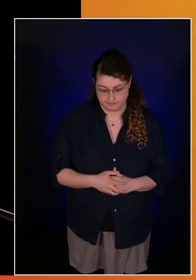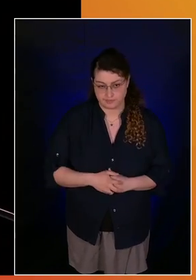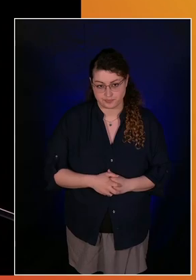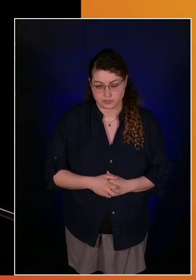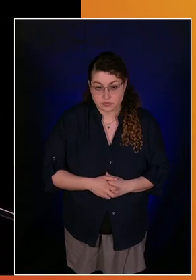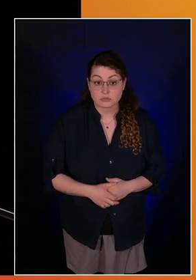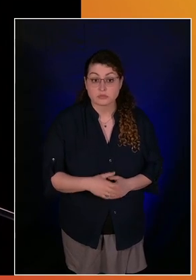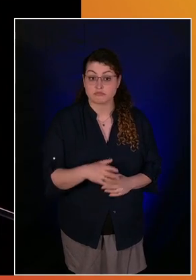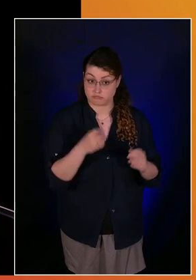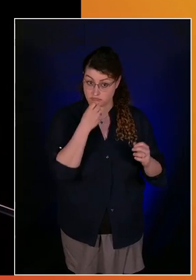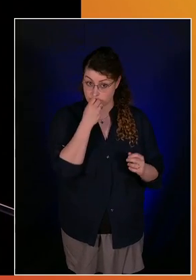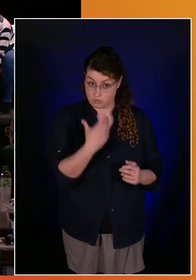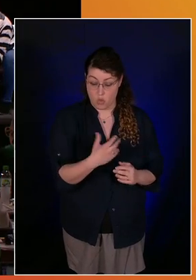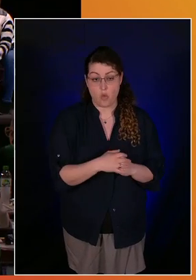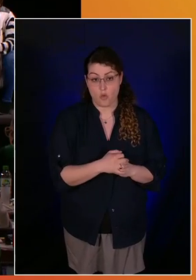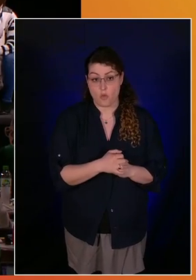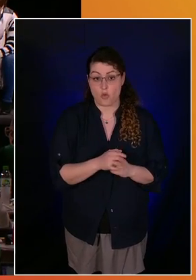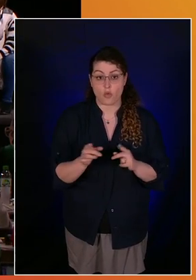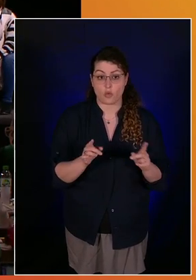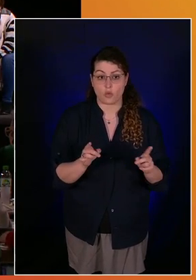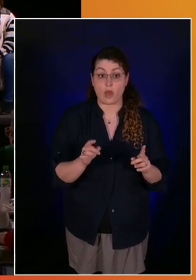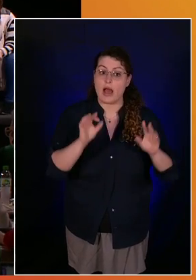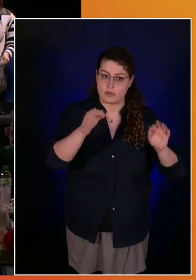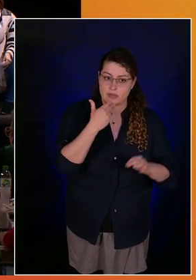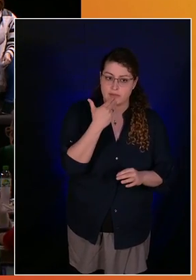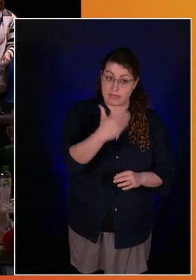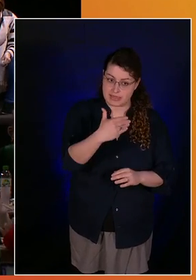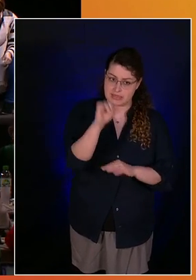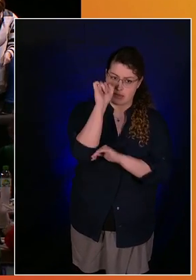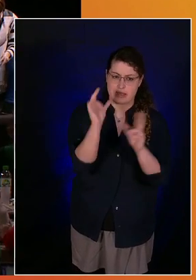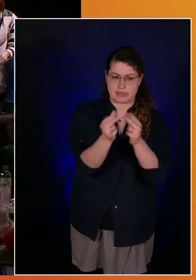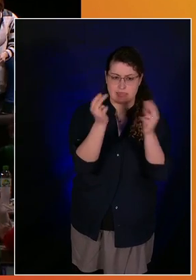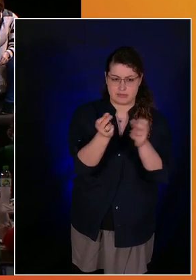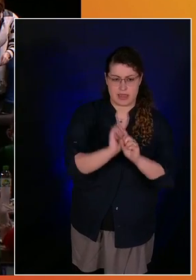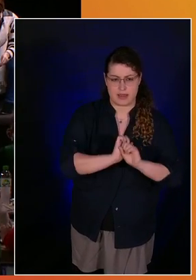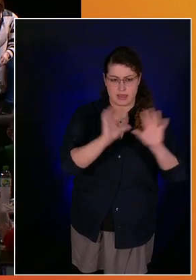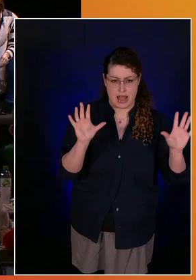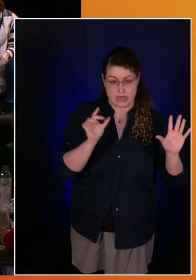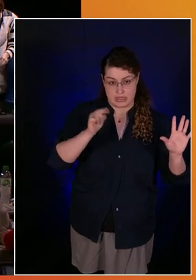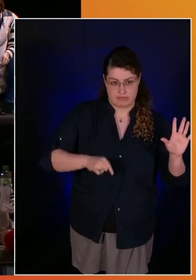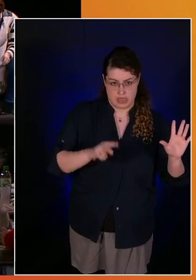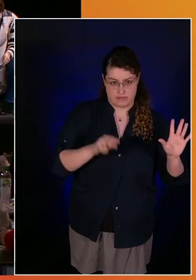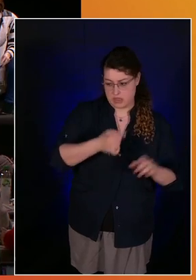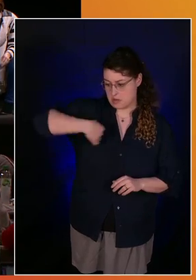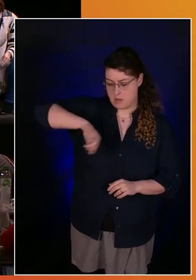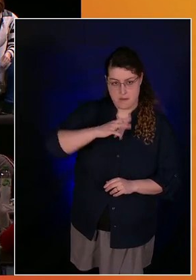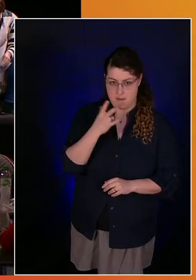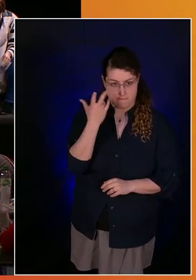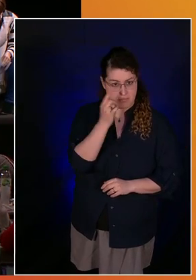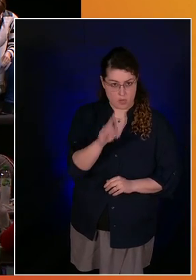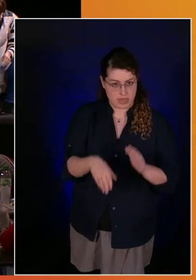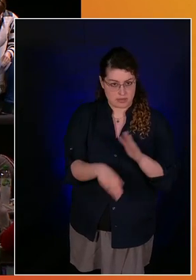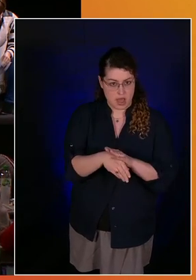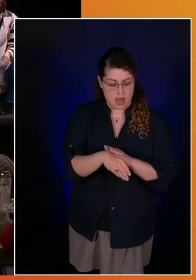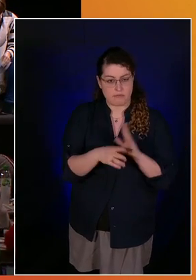bien et ben oui camarade merci d'avoir éclairé notre lanterne parce que on se l'avoue on nait pas compris la nature